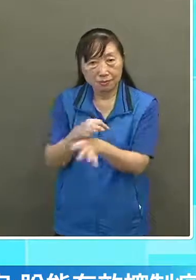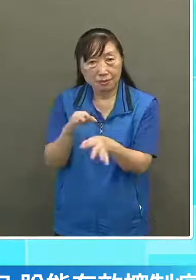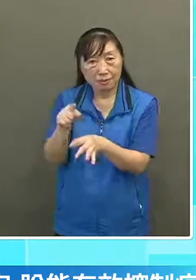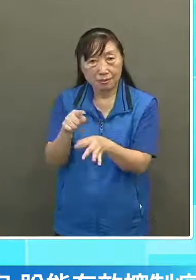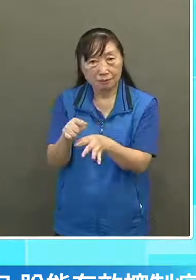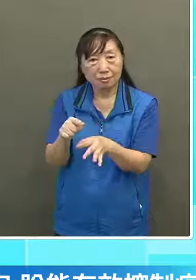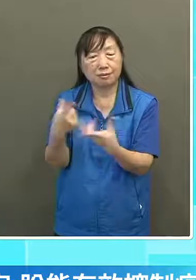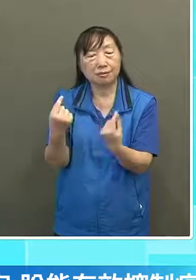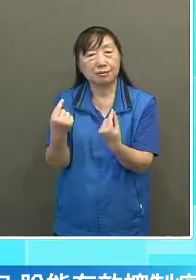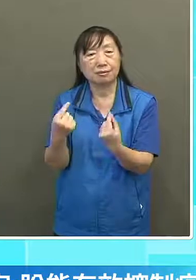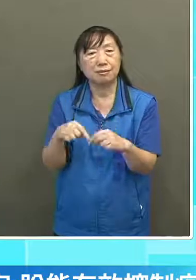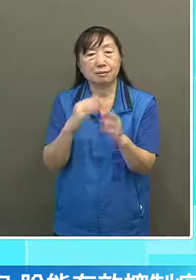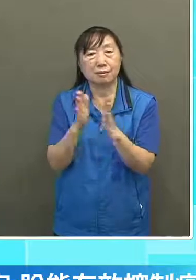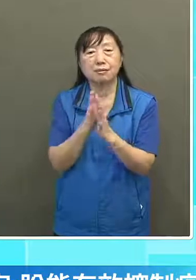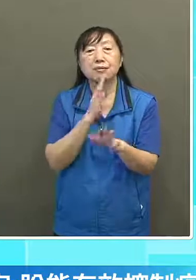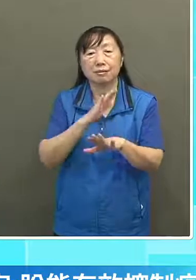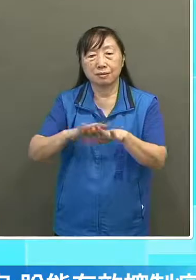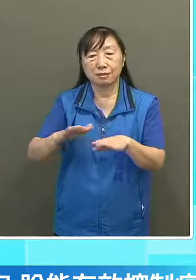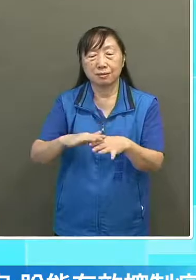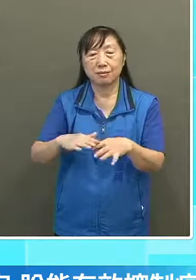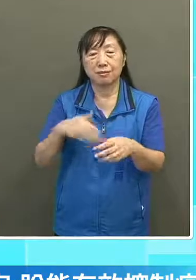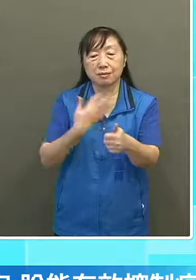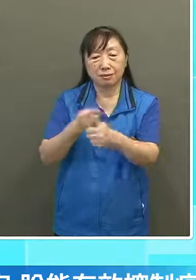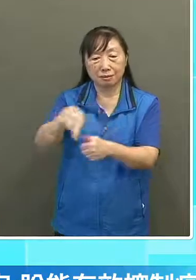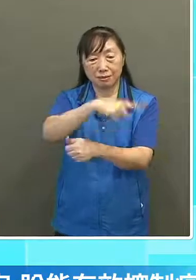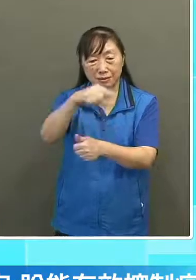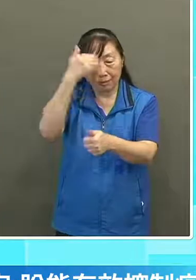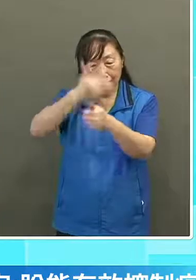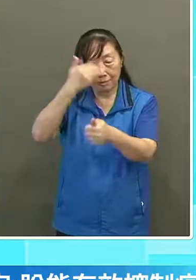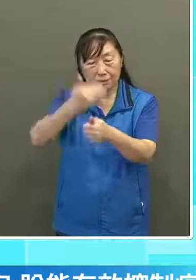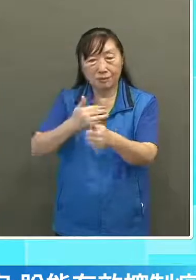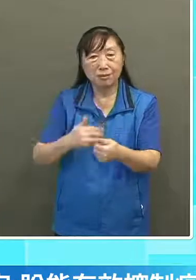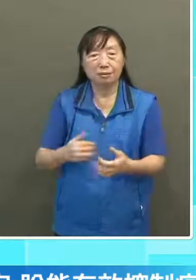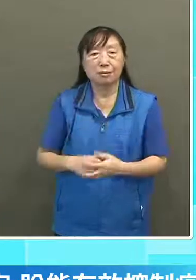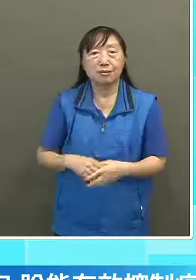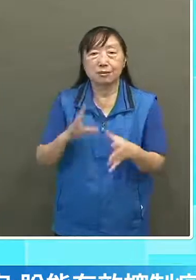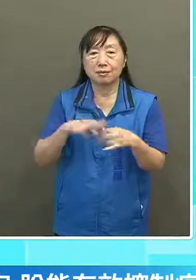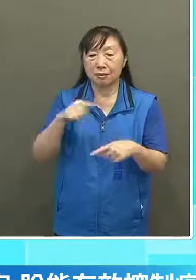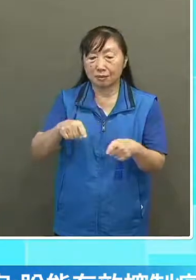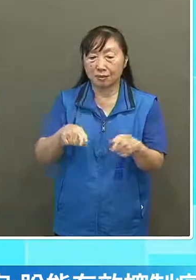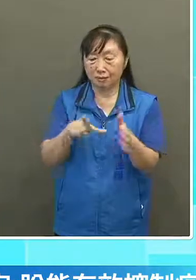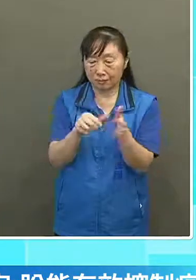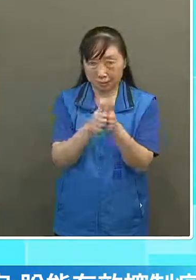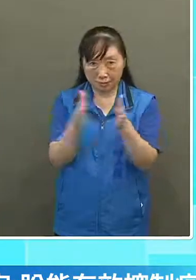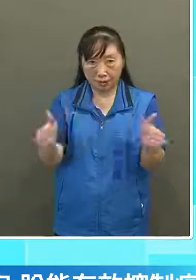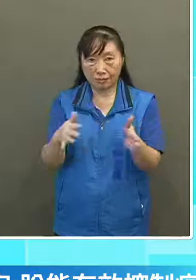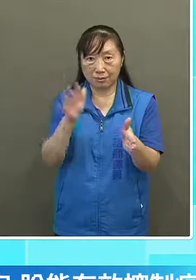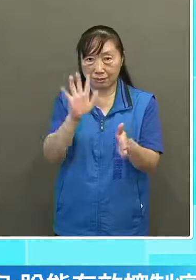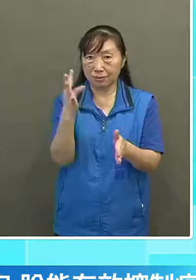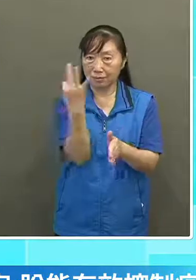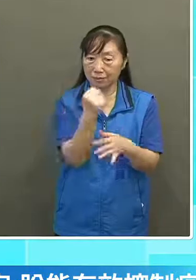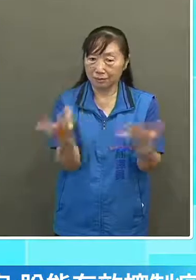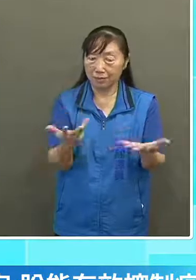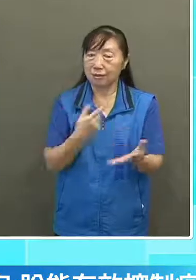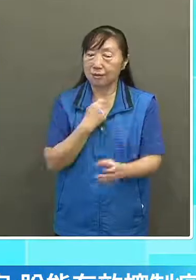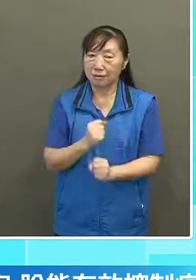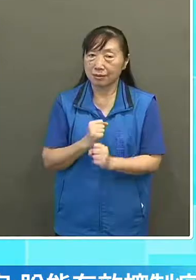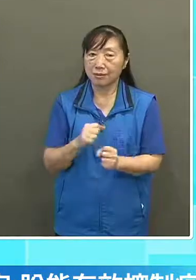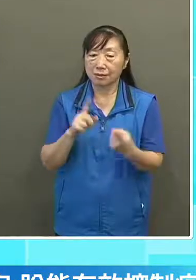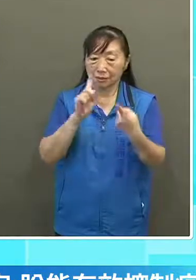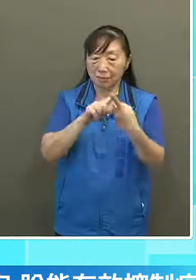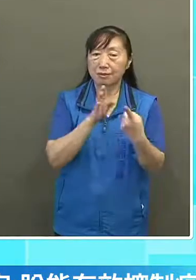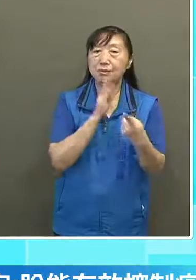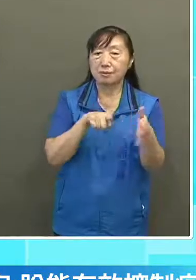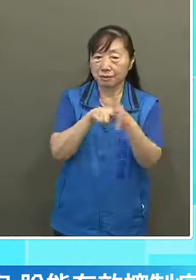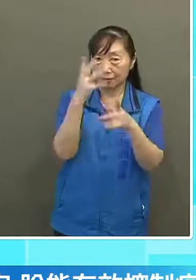冲击，都是会造成民众的这个干扰。所以在这个阶段里面，我们要有几个精神是我们要做的。第一个一定是